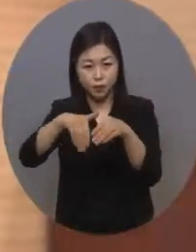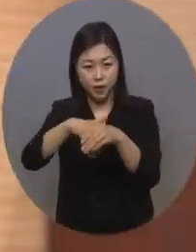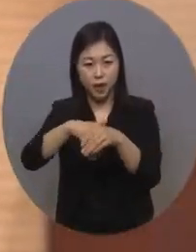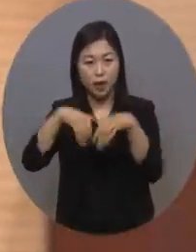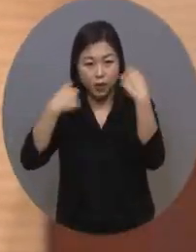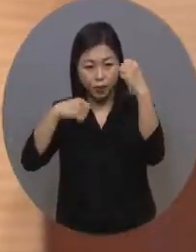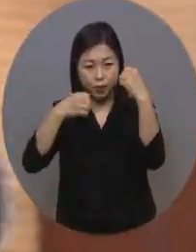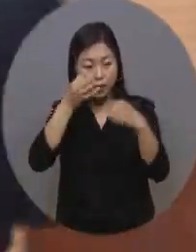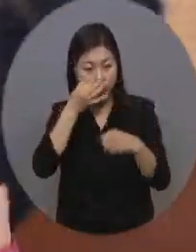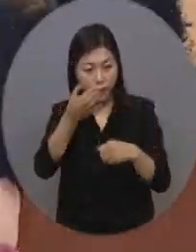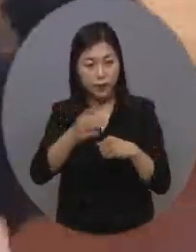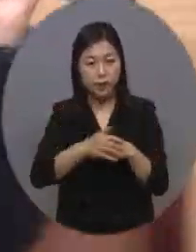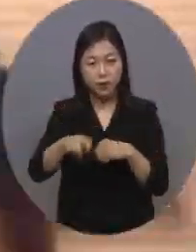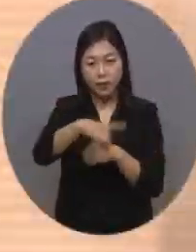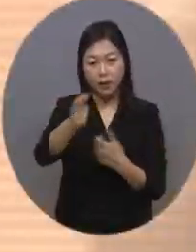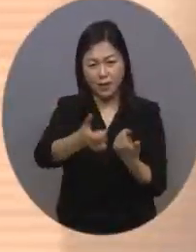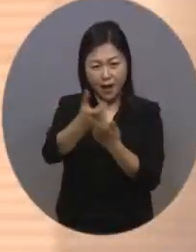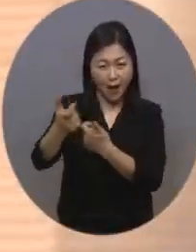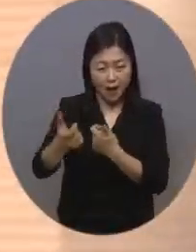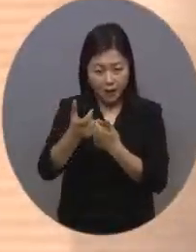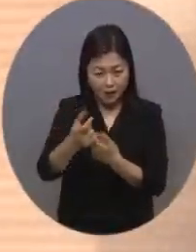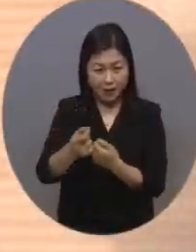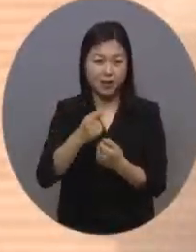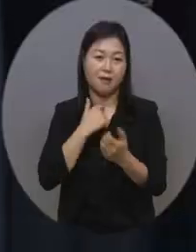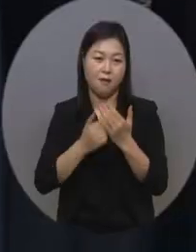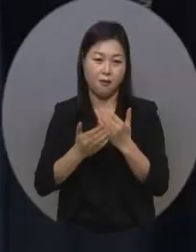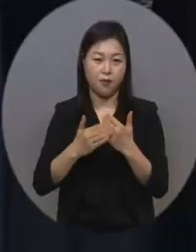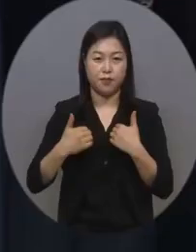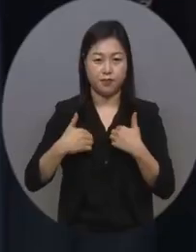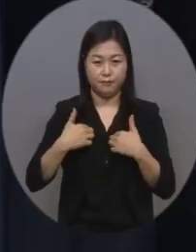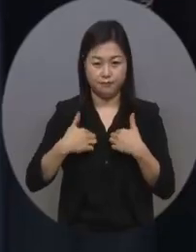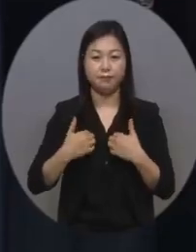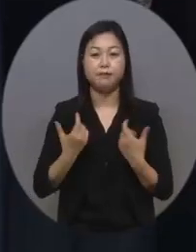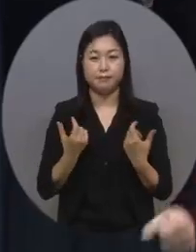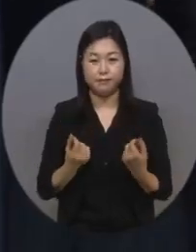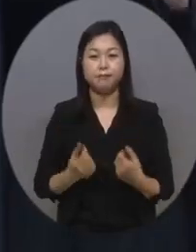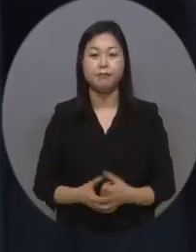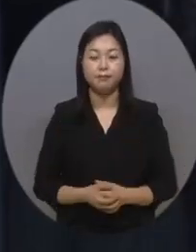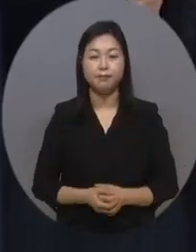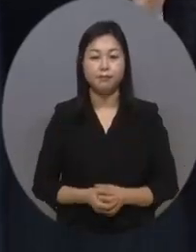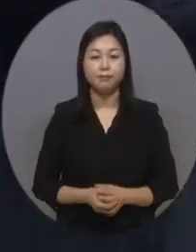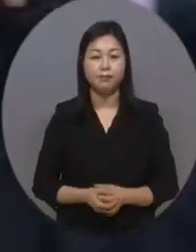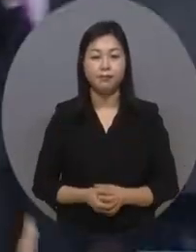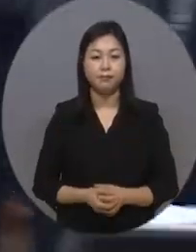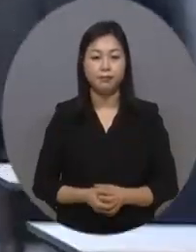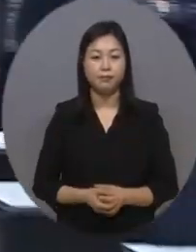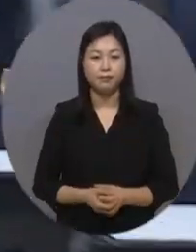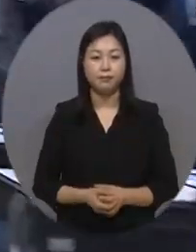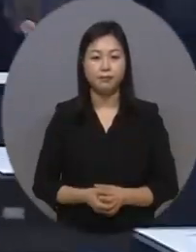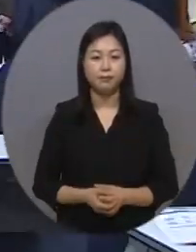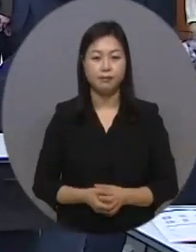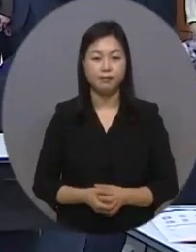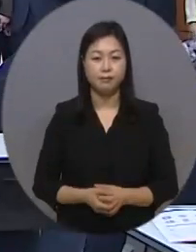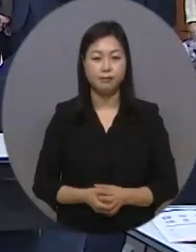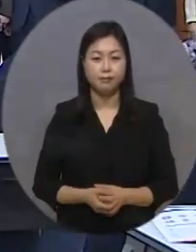펼쳐지며 모두와 함께하는 기회를 가졌습니다. 복지TV 뉴스 박순용입니다.